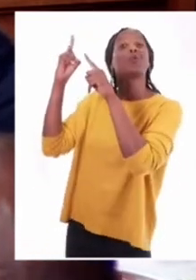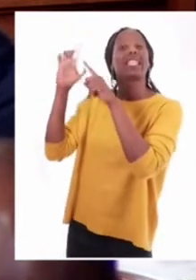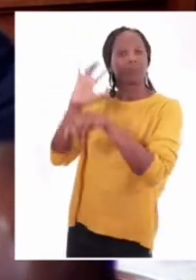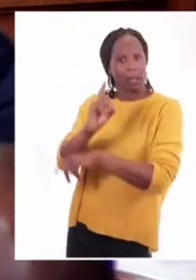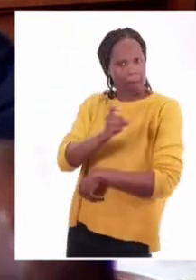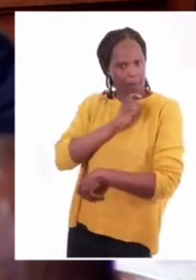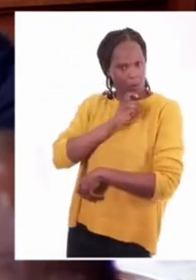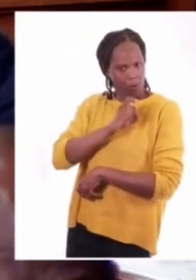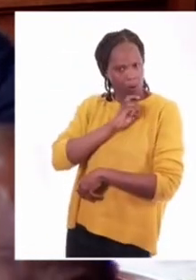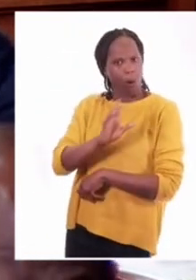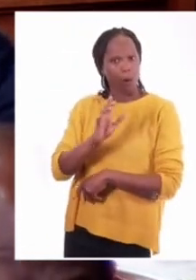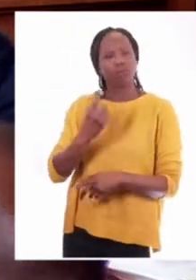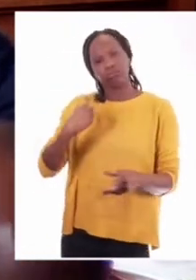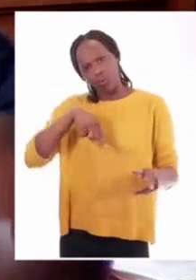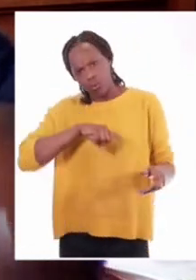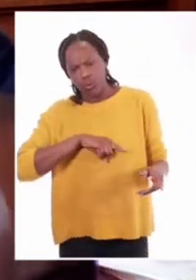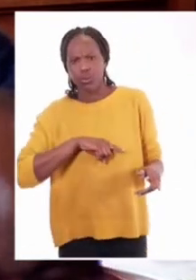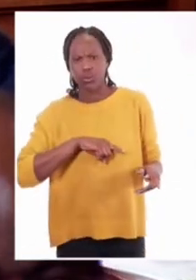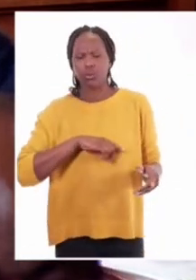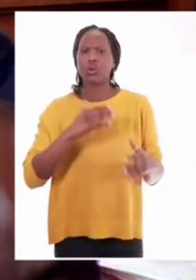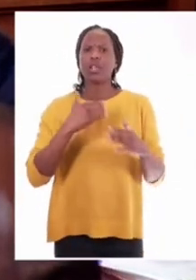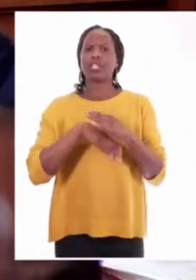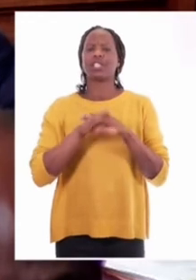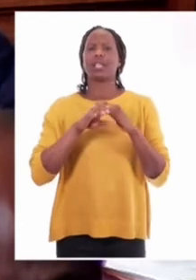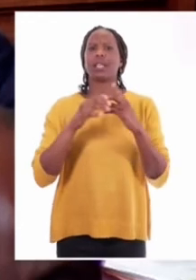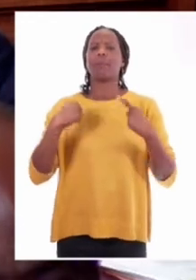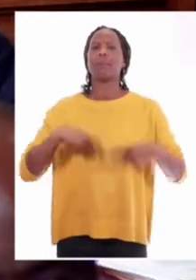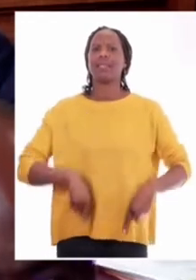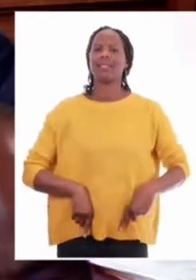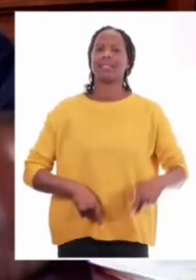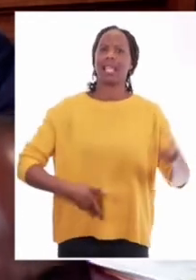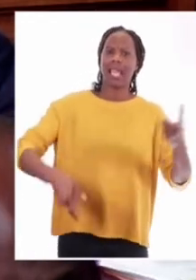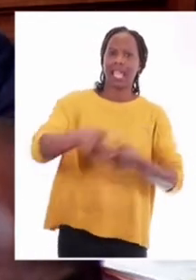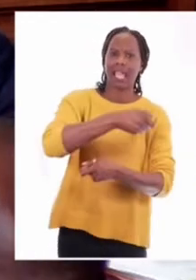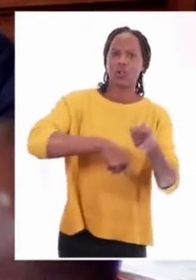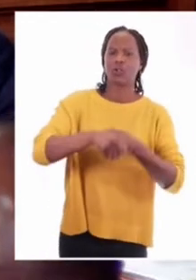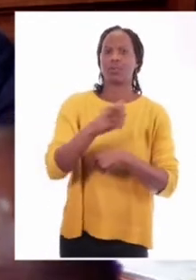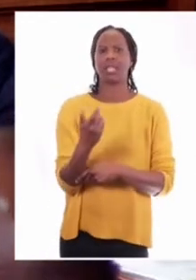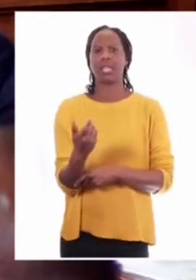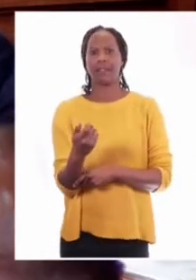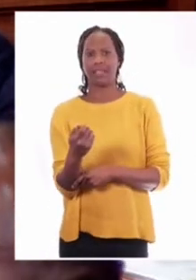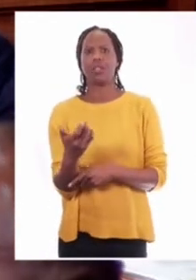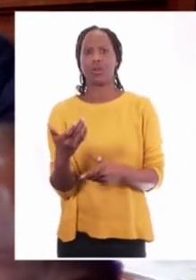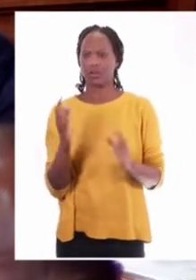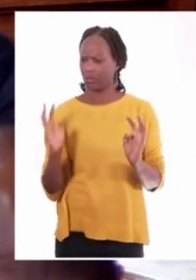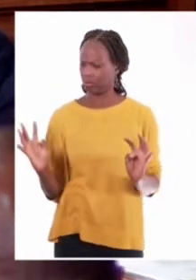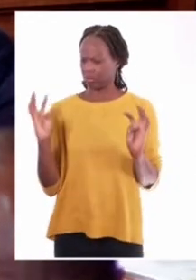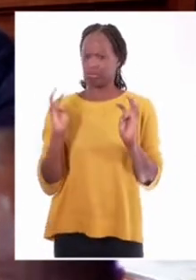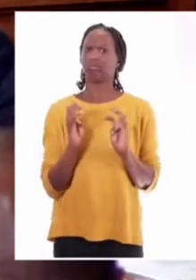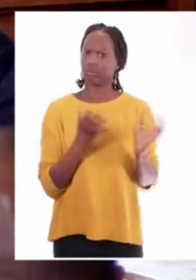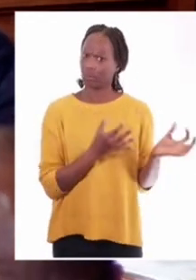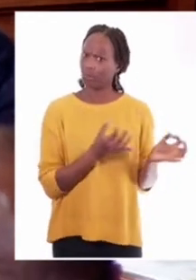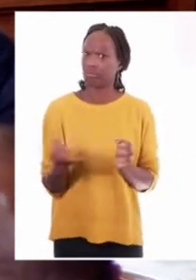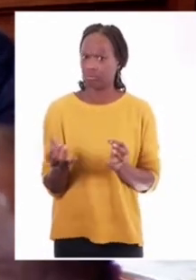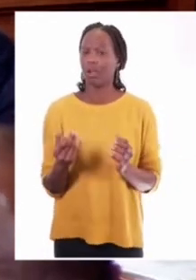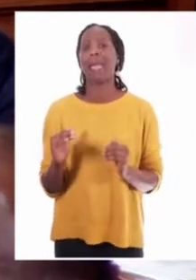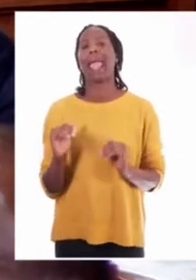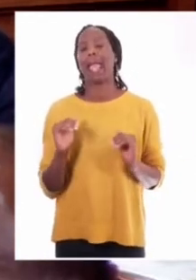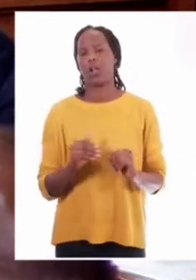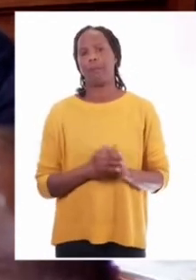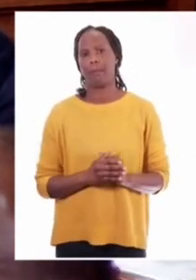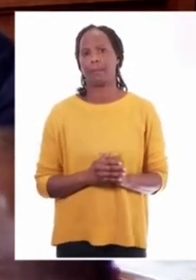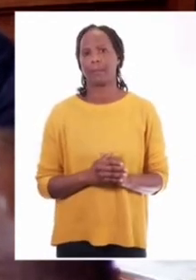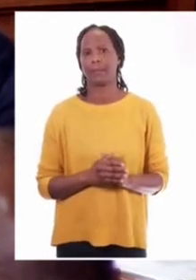nous réunissons régulièrement au ministère de l'économie et des finances l'ensemble de l'écosystème. Il n'en reste pas moins que c'est important que